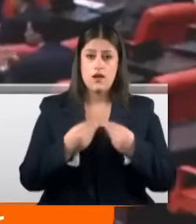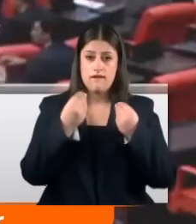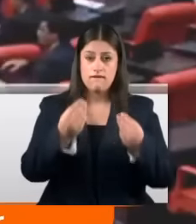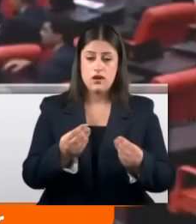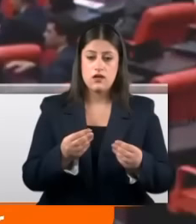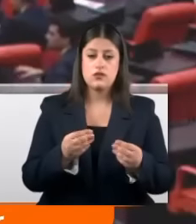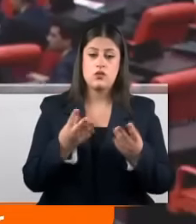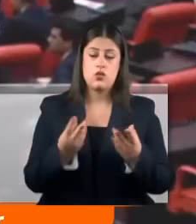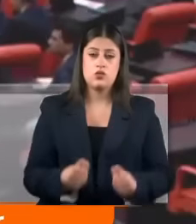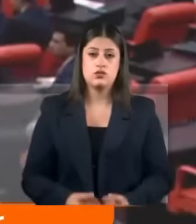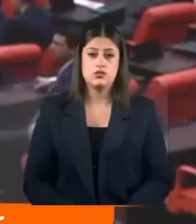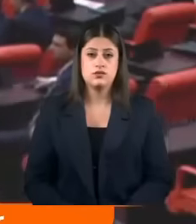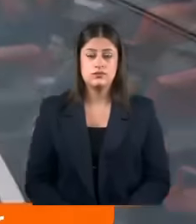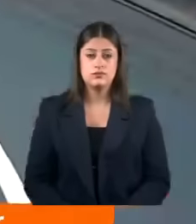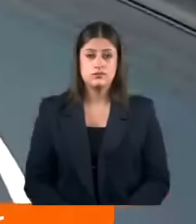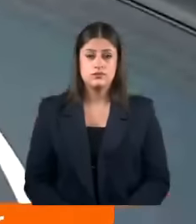ara veriyorum.